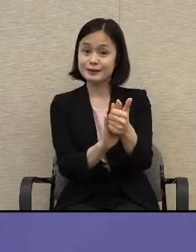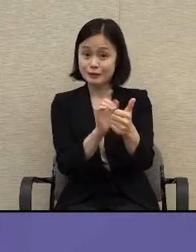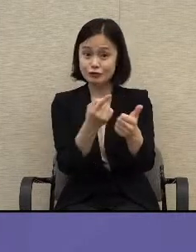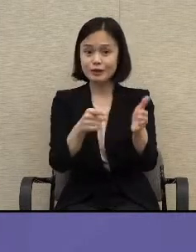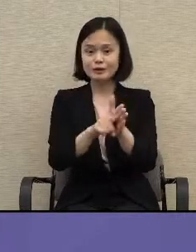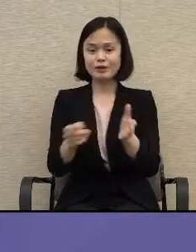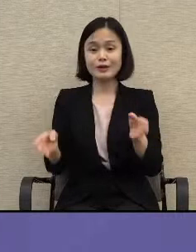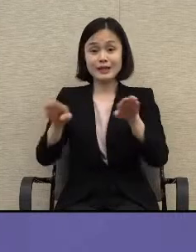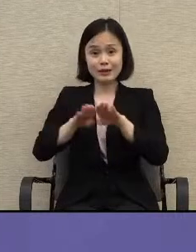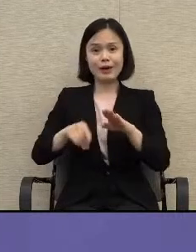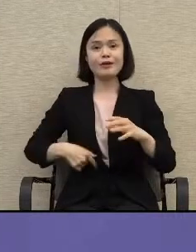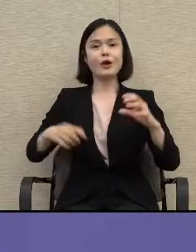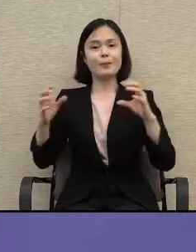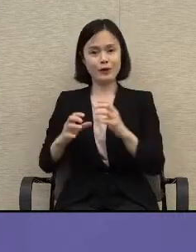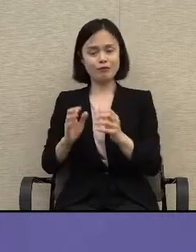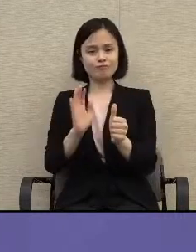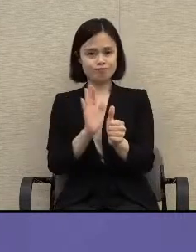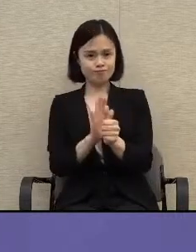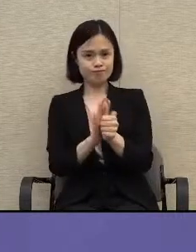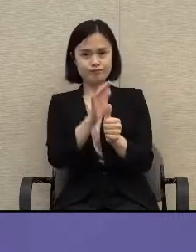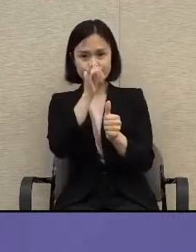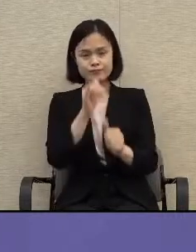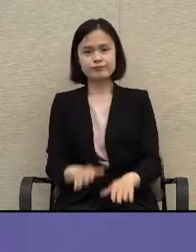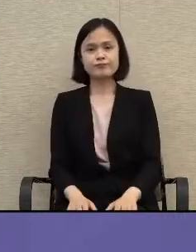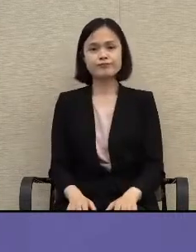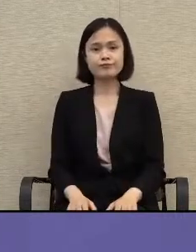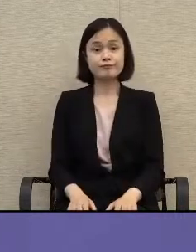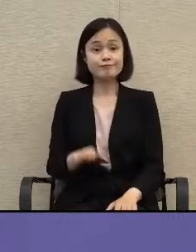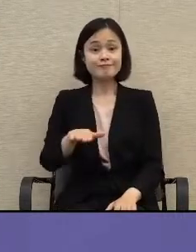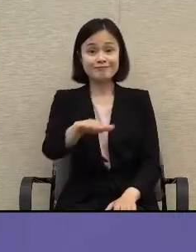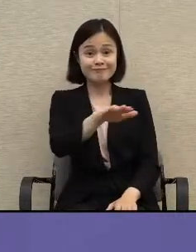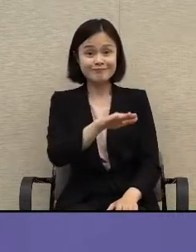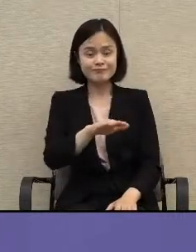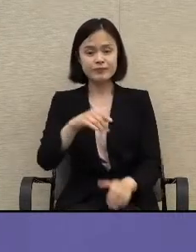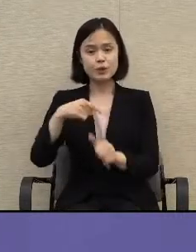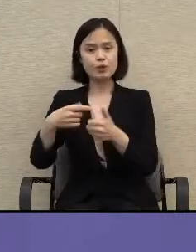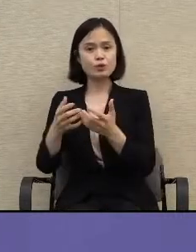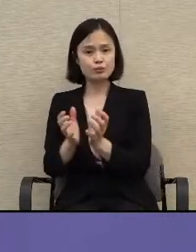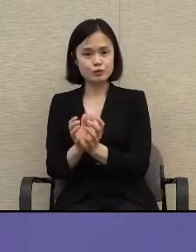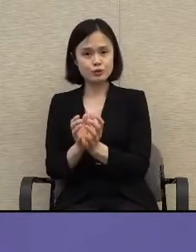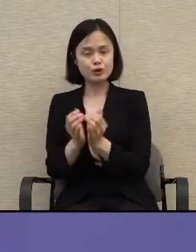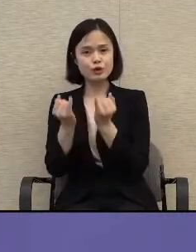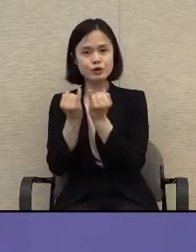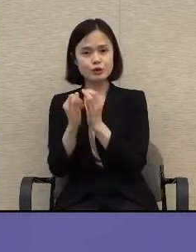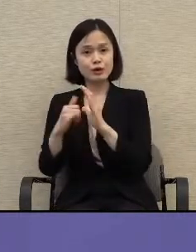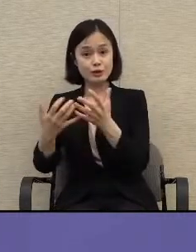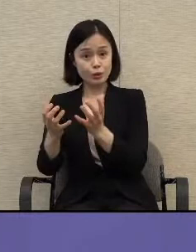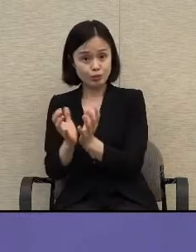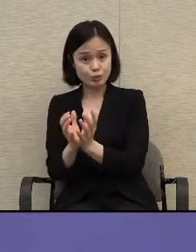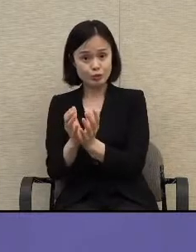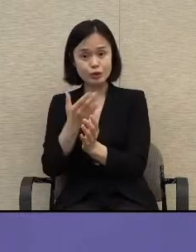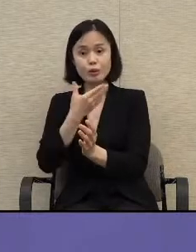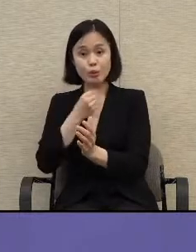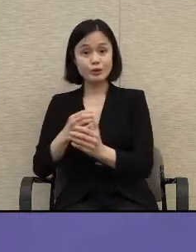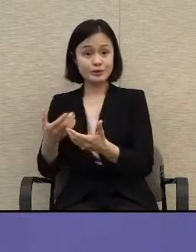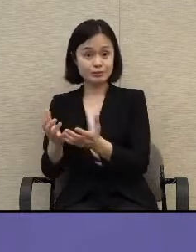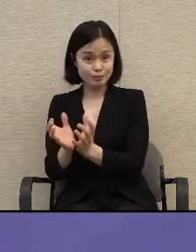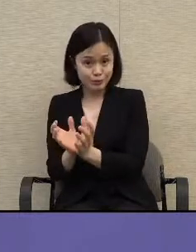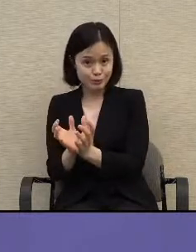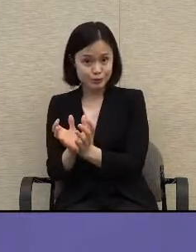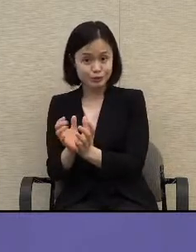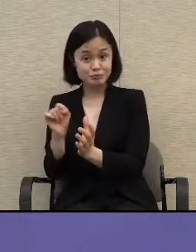있는 상황입니다. 아동 청소년 같은 경우는 교육부, 여성가족부, 보건복지부, 그다음 사과미,